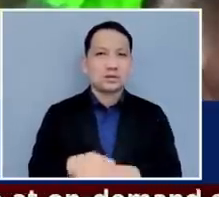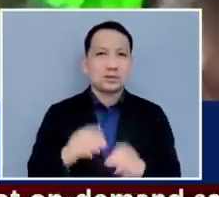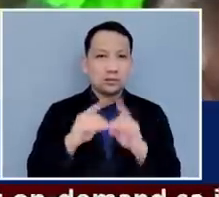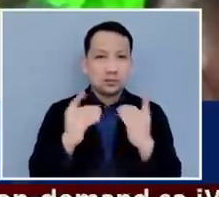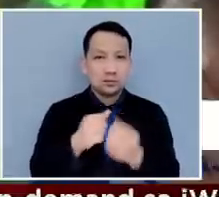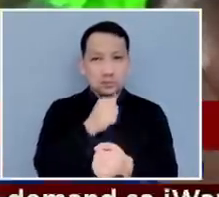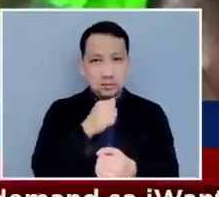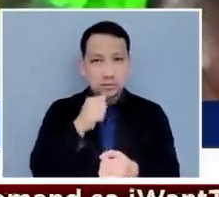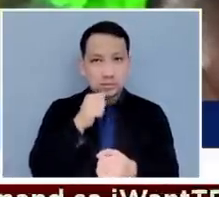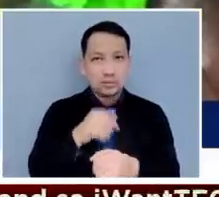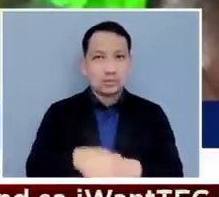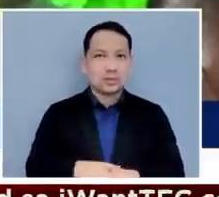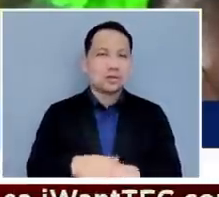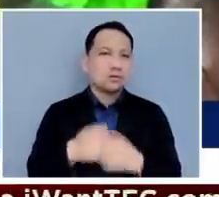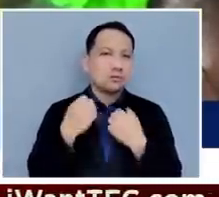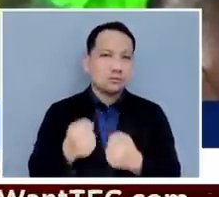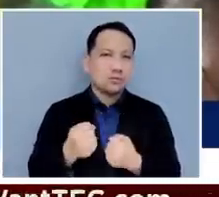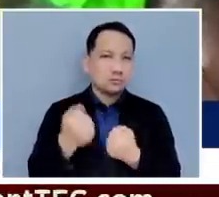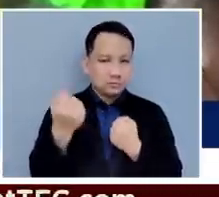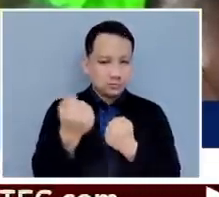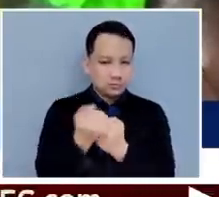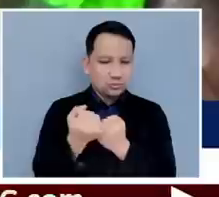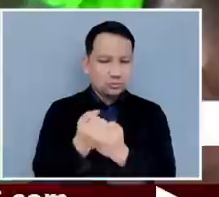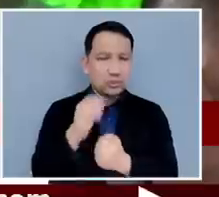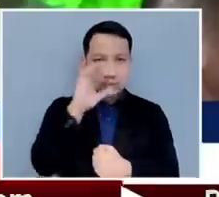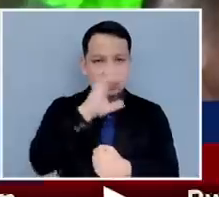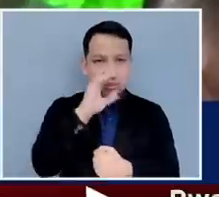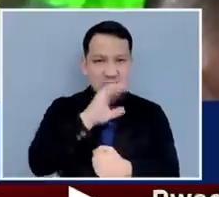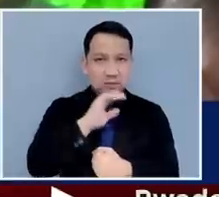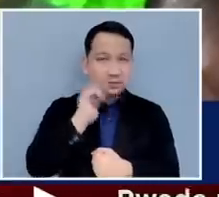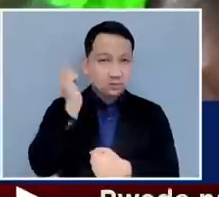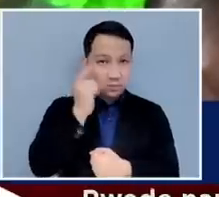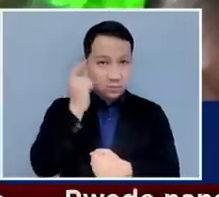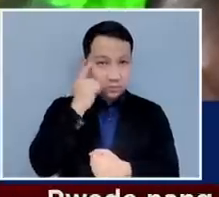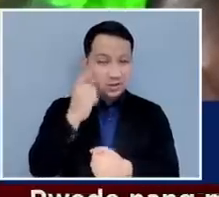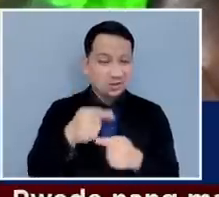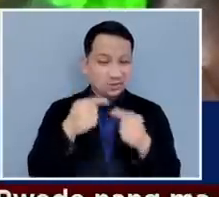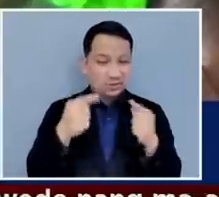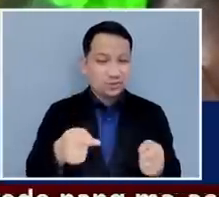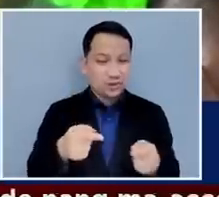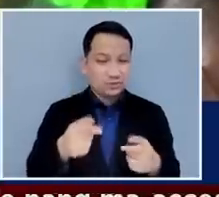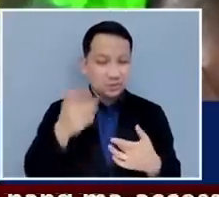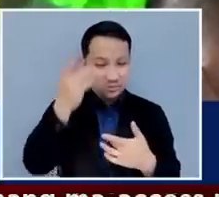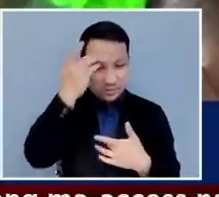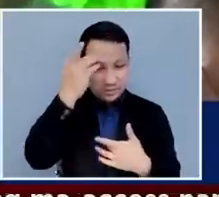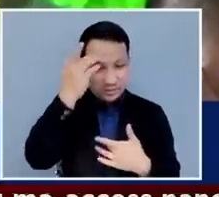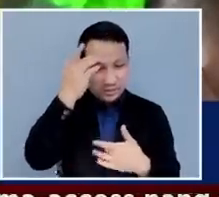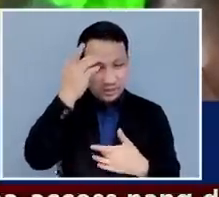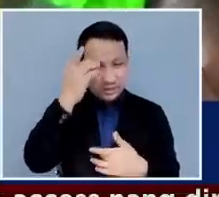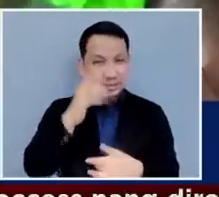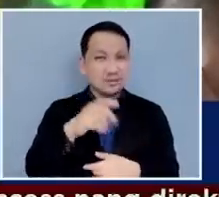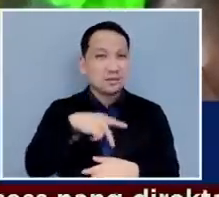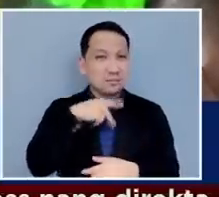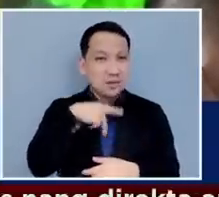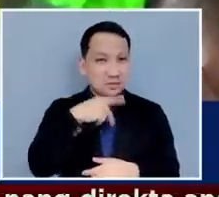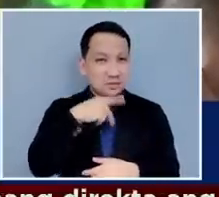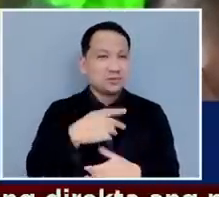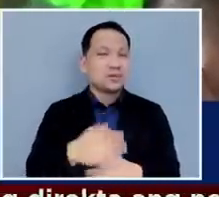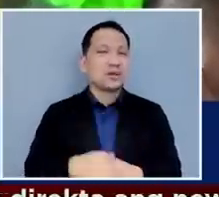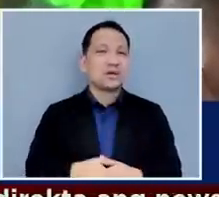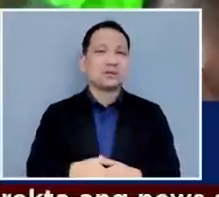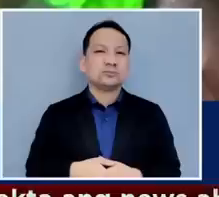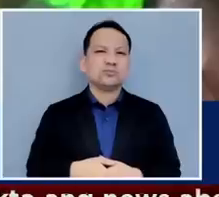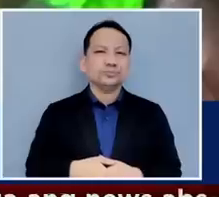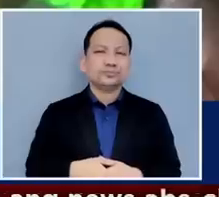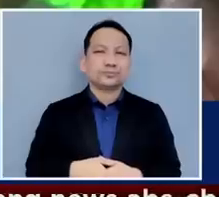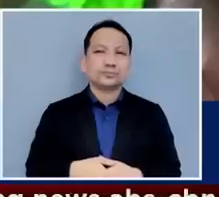DARFO7 strongly supports Cebu province in its fight against swine diseases. The Department of Agriculture Region 7